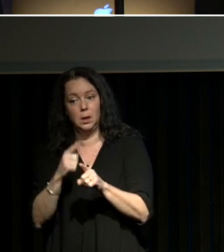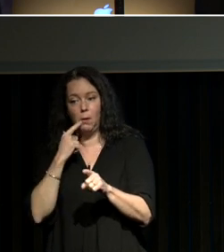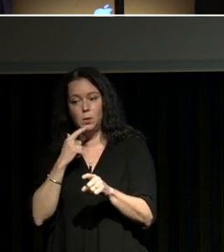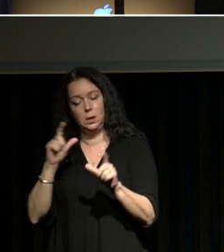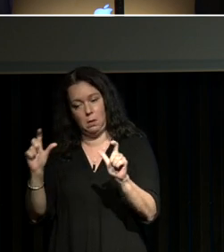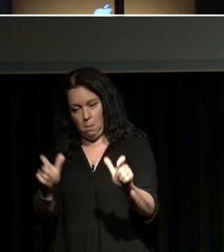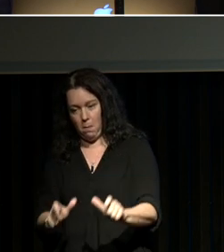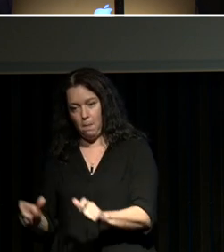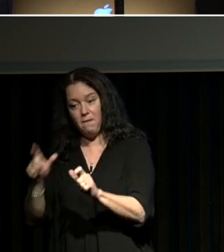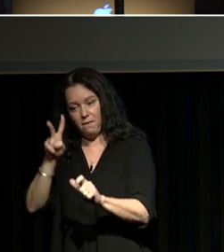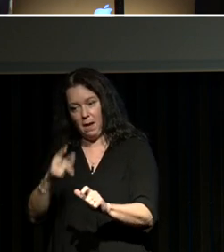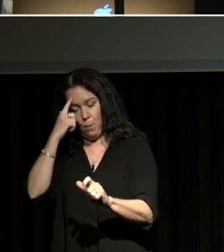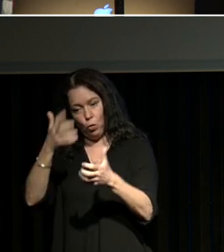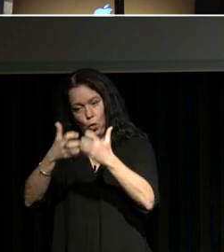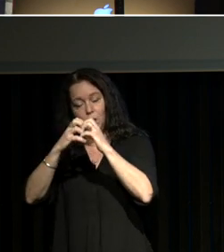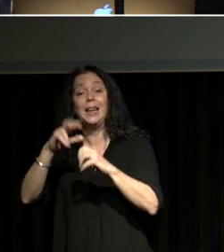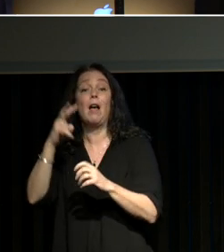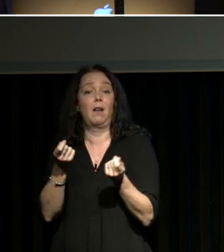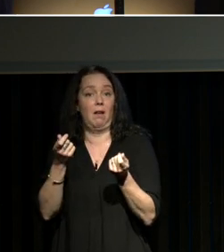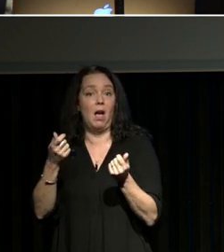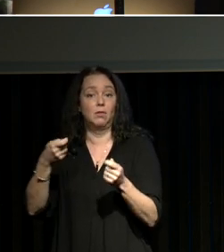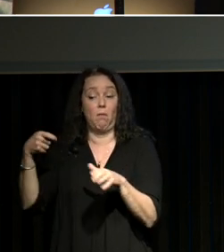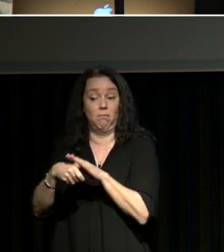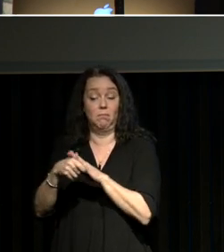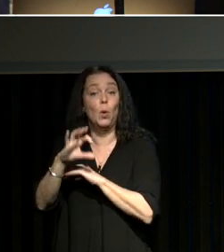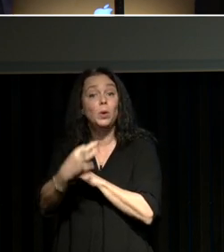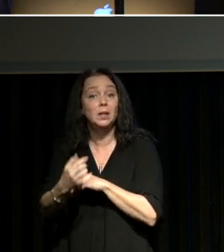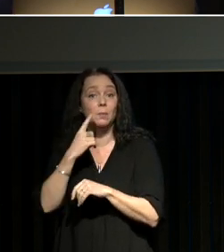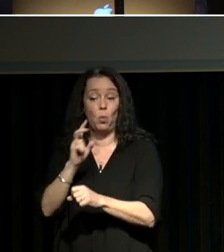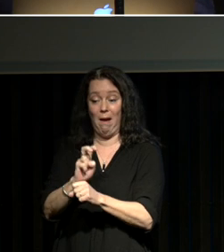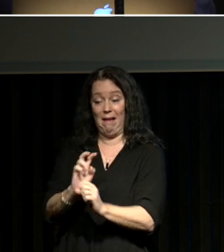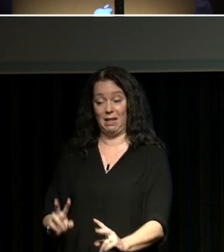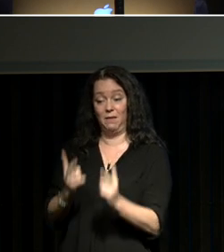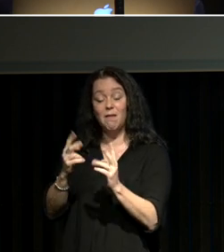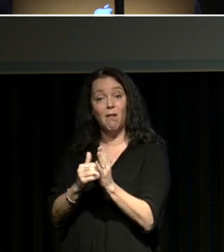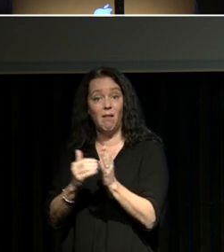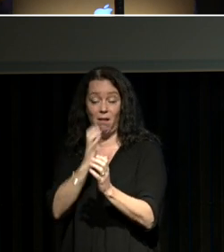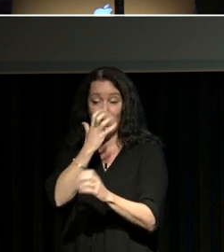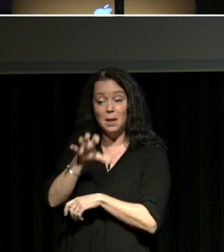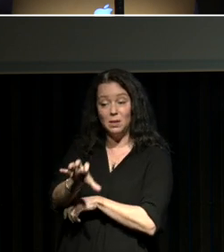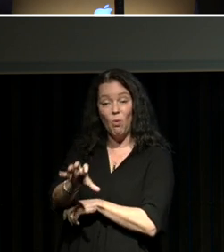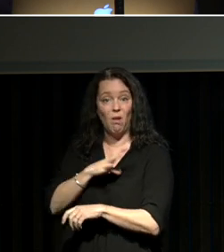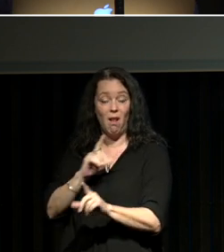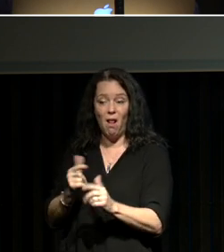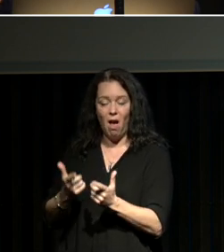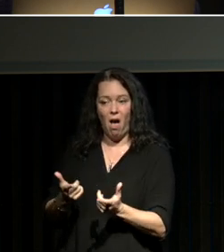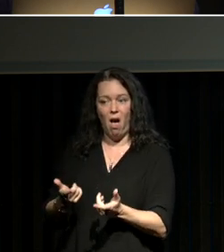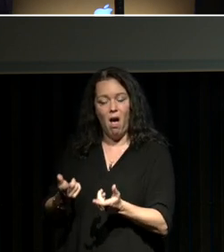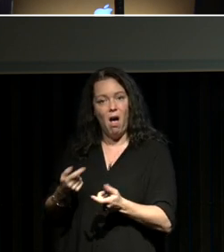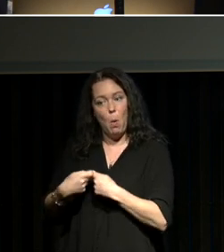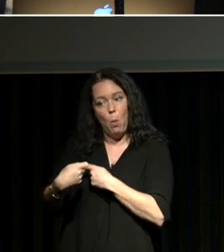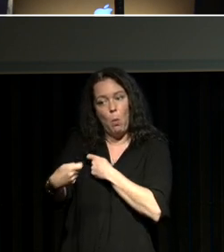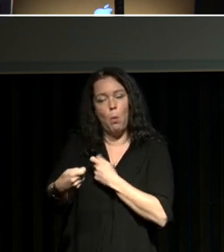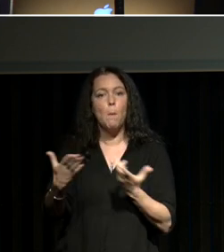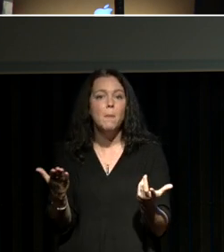un pronostic neurologique. Certes, ça coûte plus d'argent parce qu'il faut garder plus longtemps les patients en réanimation, mais je dirais, on n'est pas là non plus